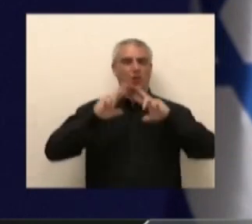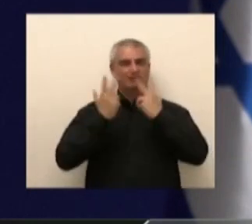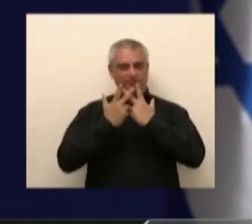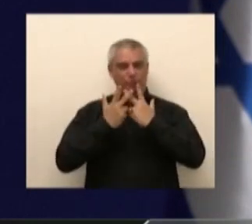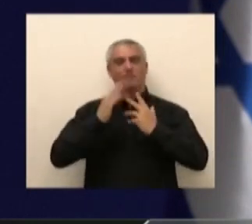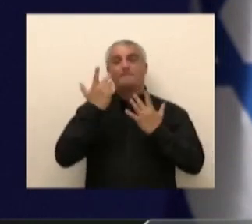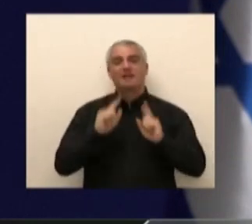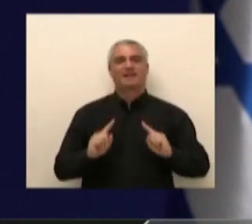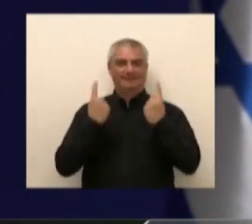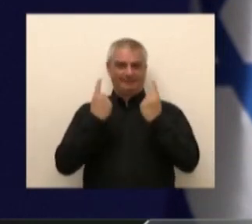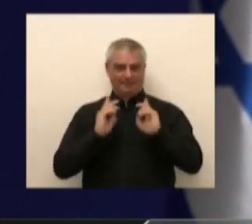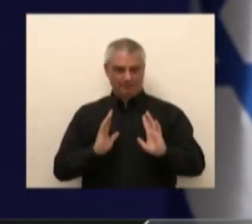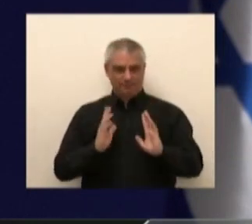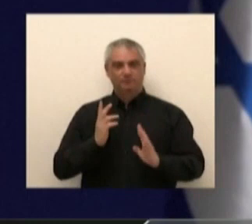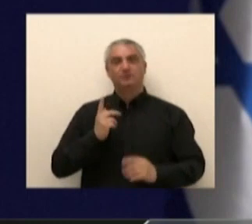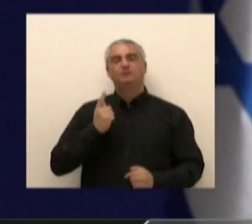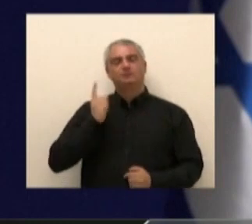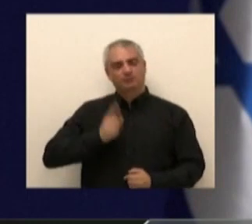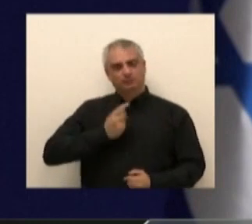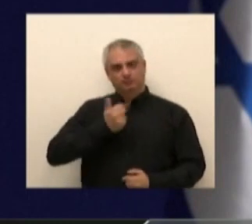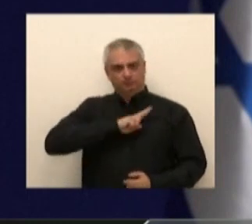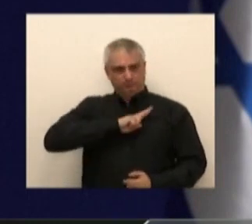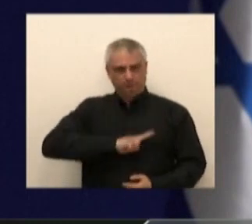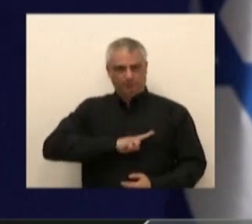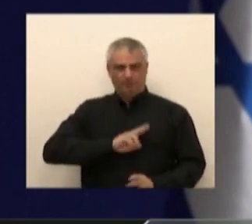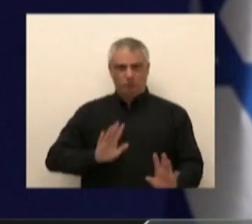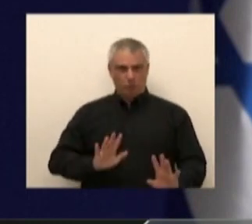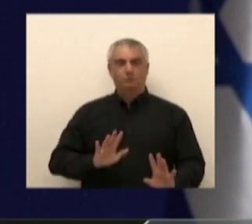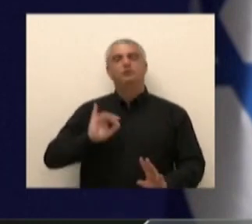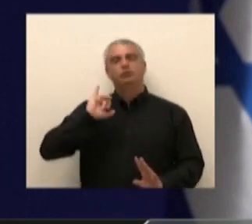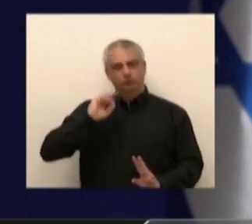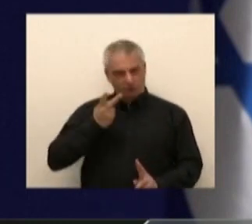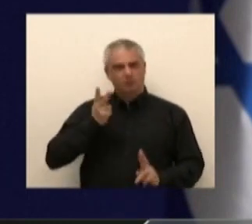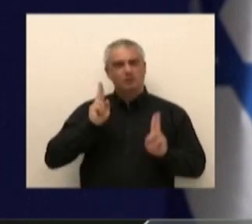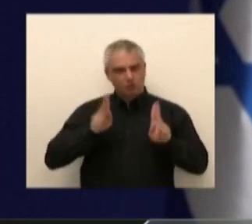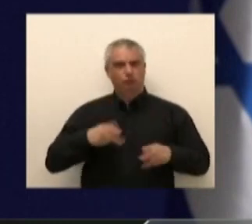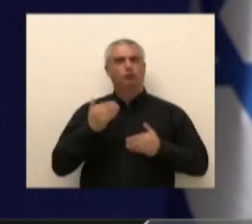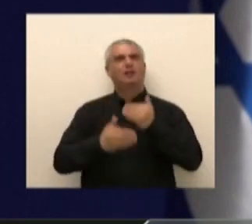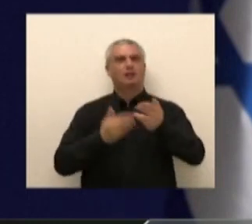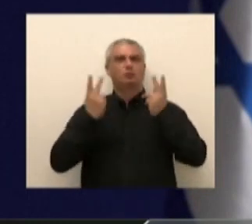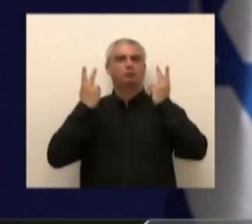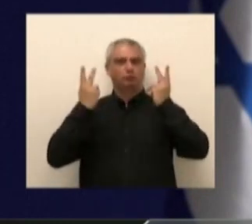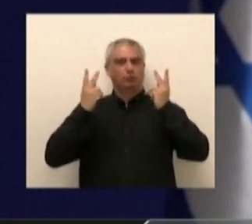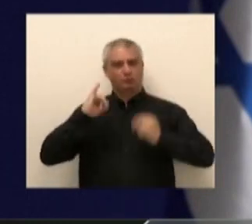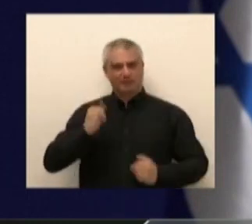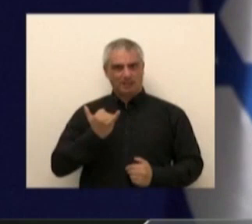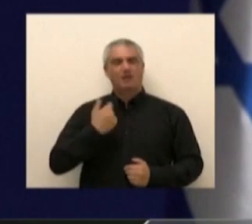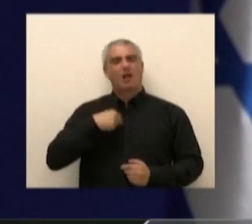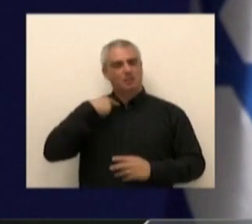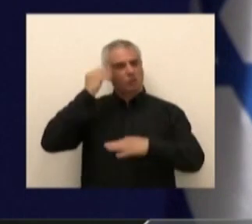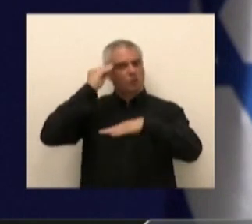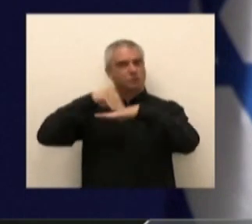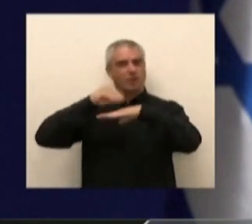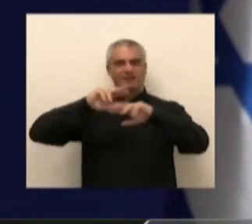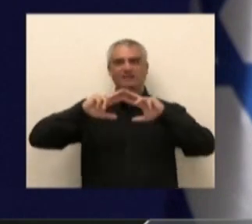სატვირთო მანქანები შეიცავს ჰუმანიტარულ დახმარებას გაერთიანებული ერების ორგანიზაციისგან. საერთაშორისო ორგანიზაციები შეყავთ მათ